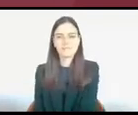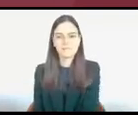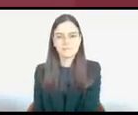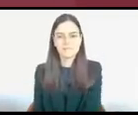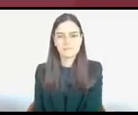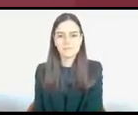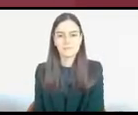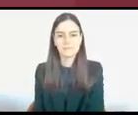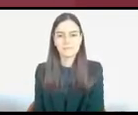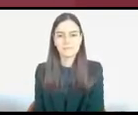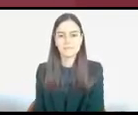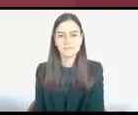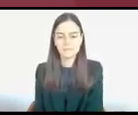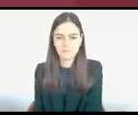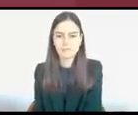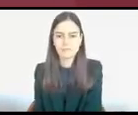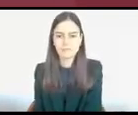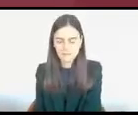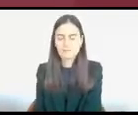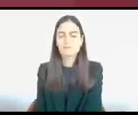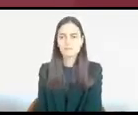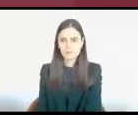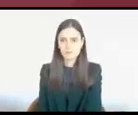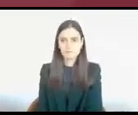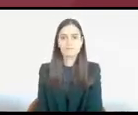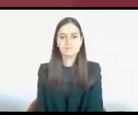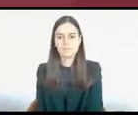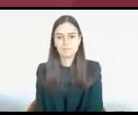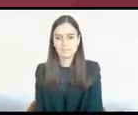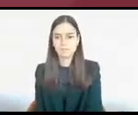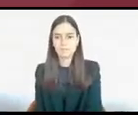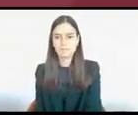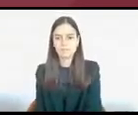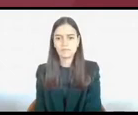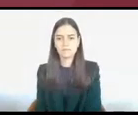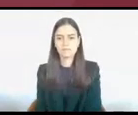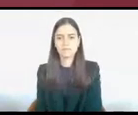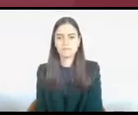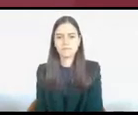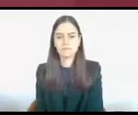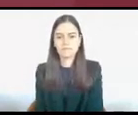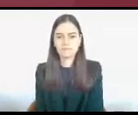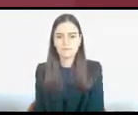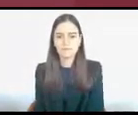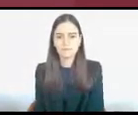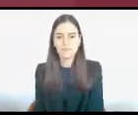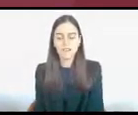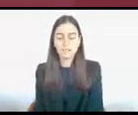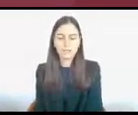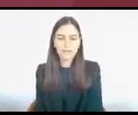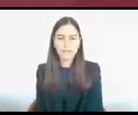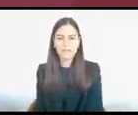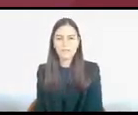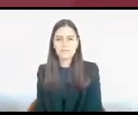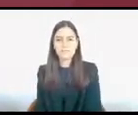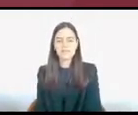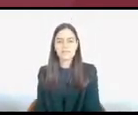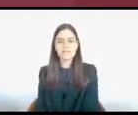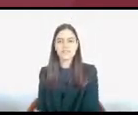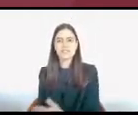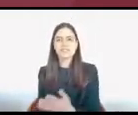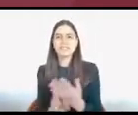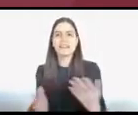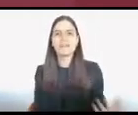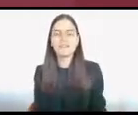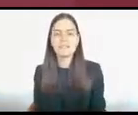stratégie, ça fait appel à beaucoup de critères comme l'âge ou la situation professionnelle et tout le monde n'est pas à la même enseigne. Tout à fait, Vincent.